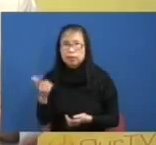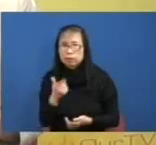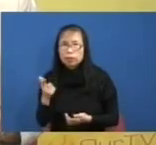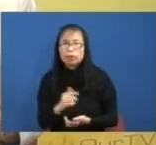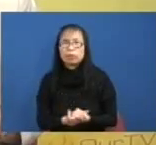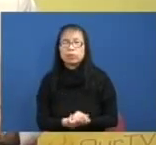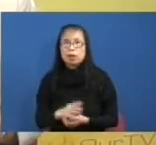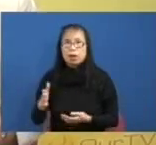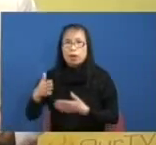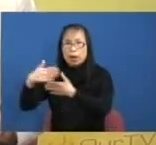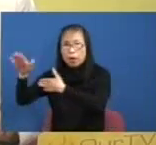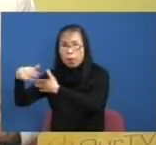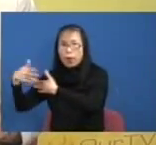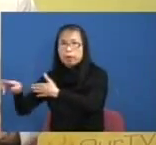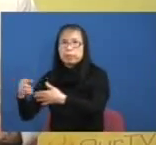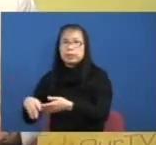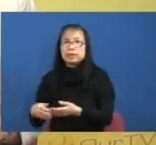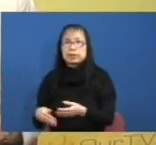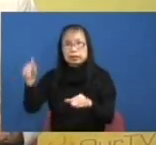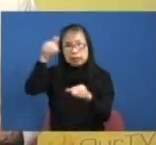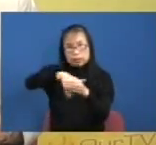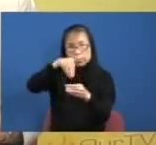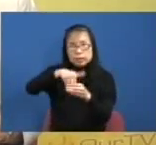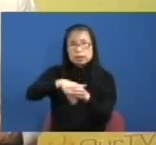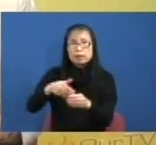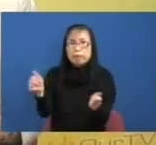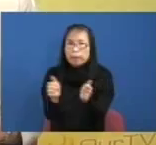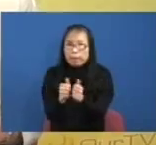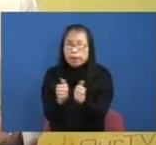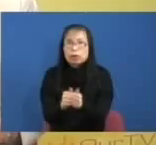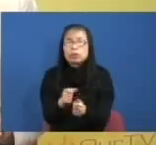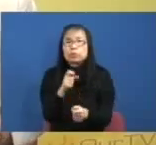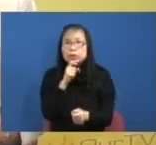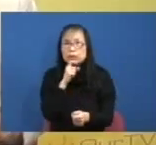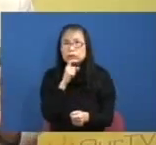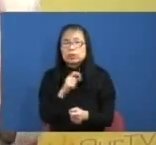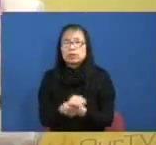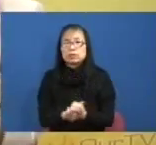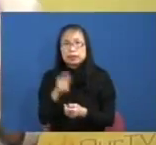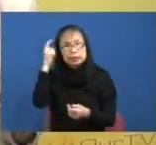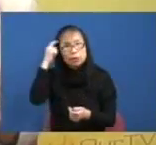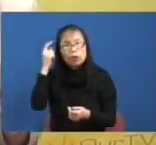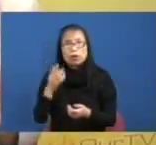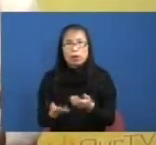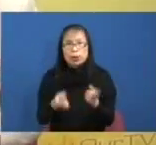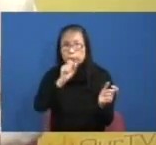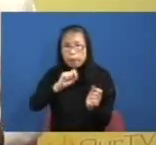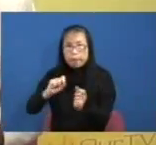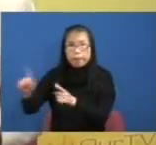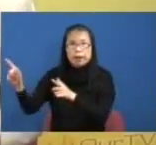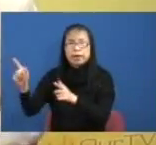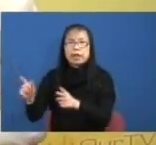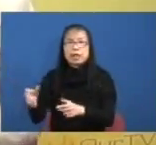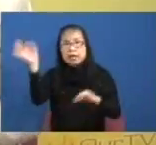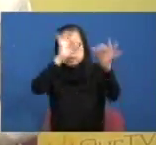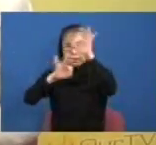喺外地投資的即係營商的朋友咧。就有所避忌啦！你如果一比起新加坡啊、鄰近